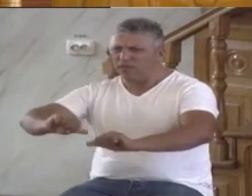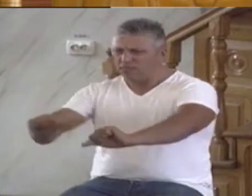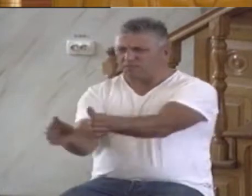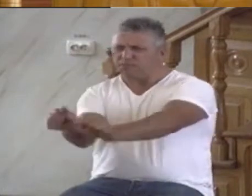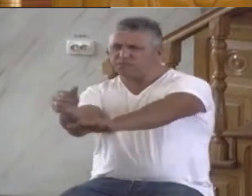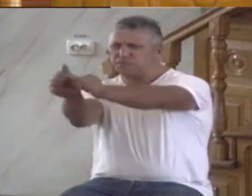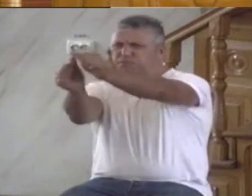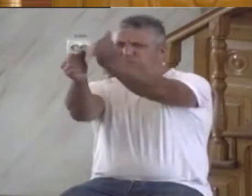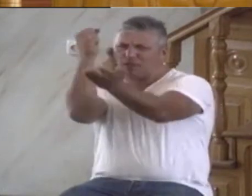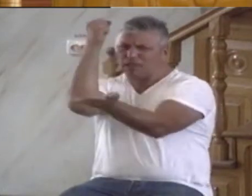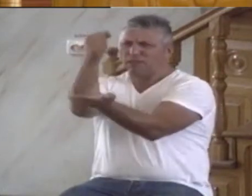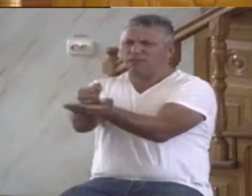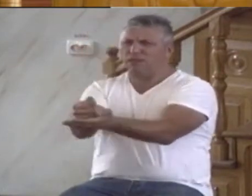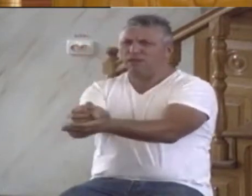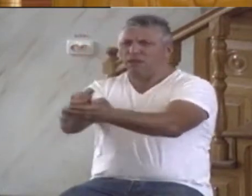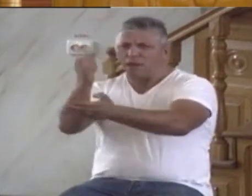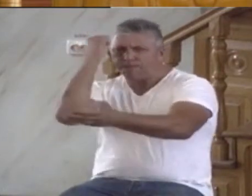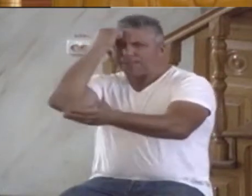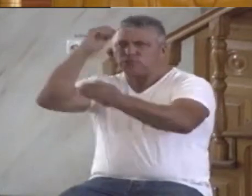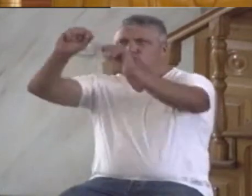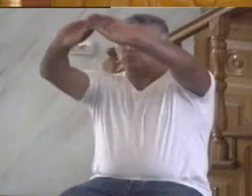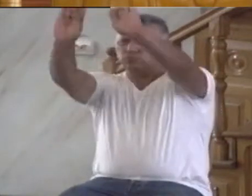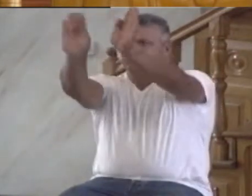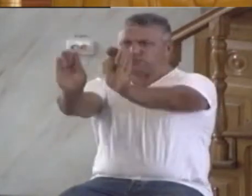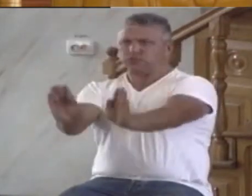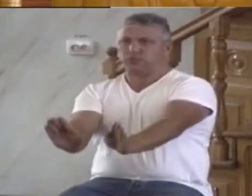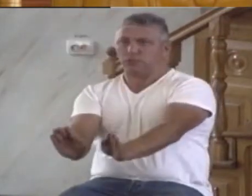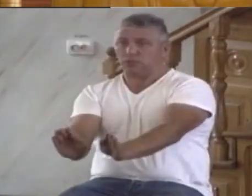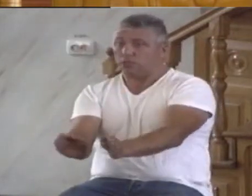ни в одном цивилизованном городе мира.